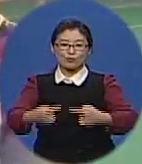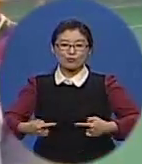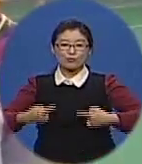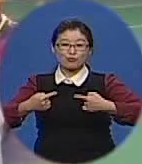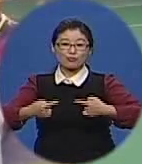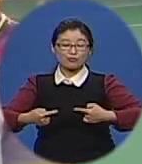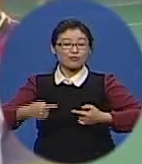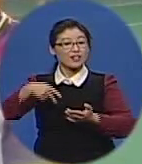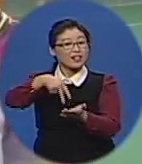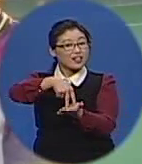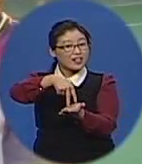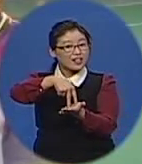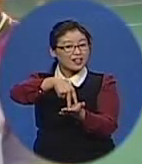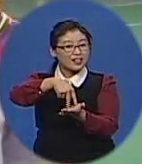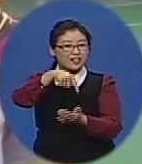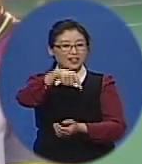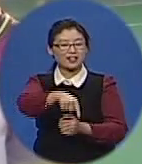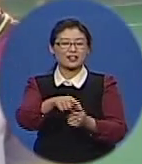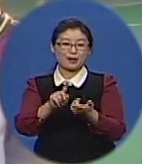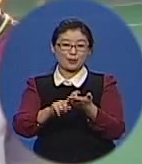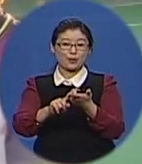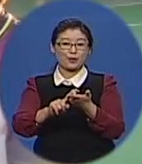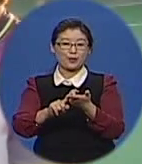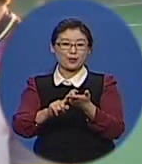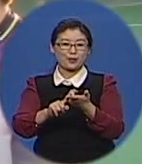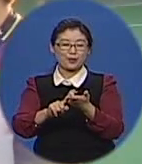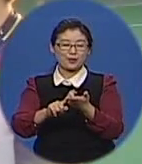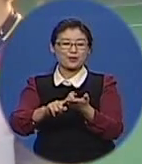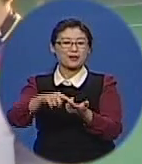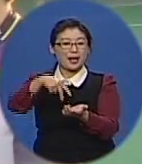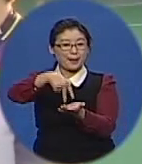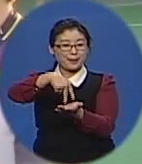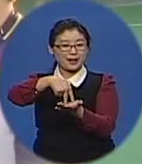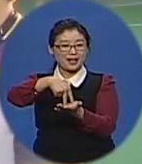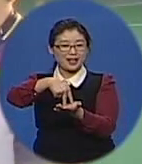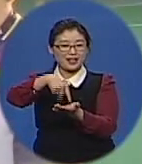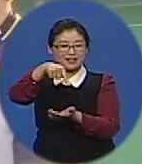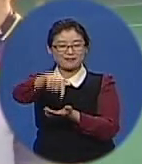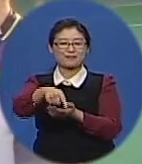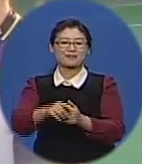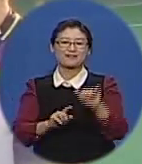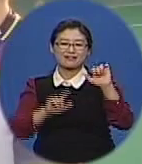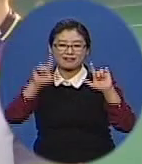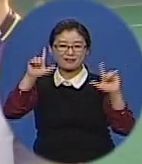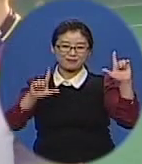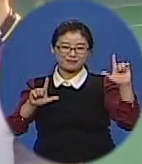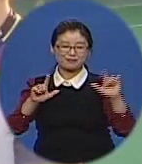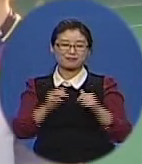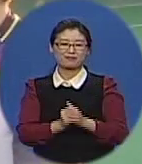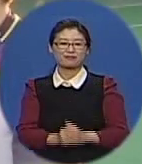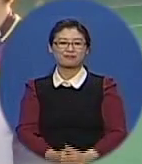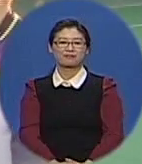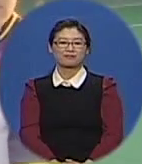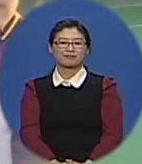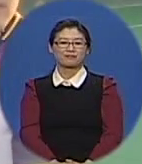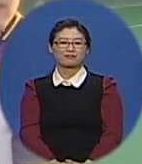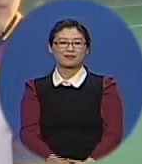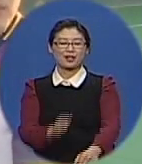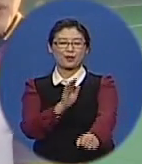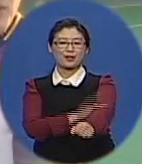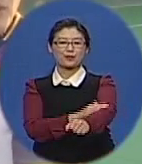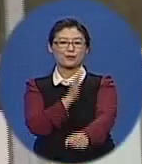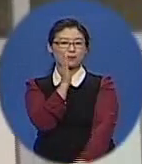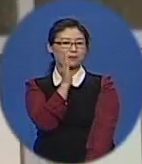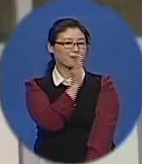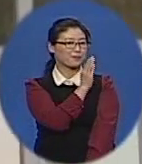탔으니까 휠체어는 그 상태 그대로가 스탠드, 발가짐 스탠드니까 그대로 그 상태에서 자, 왼쪽을